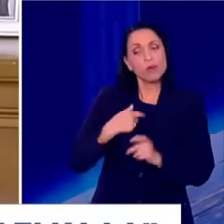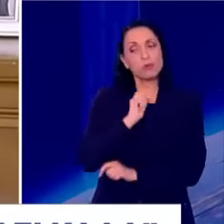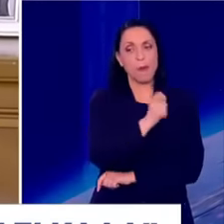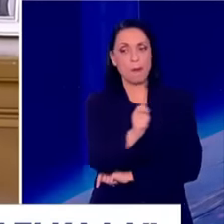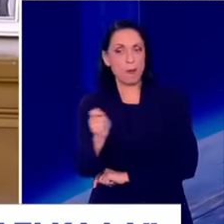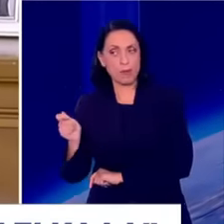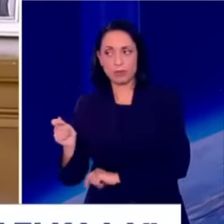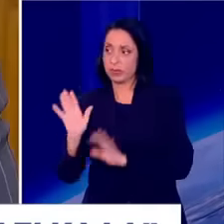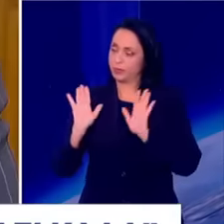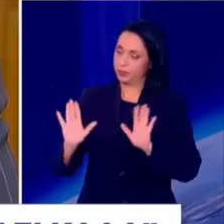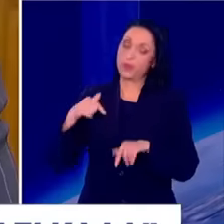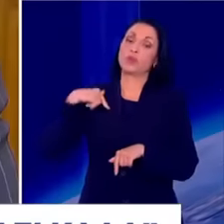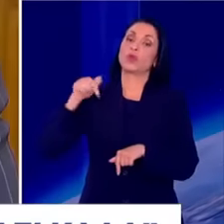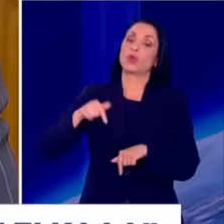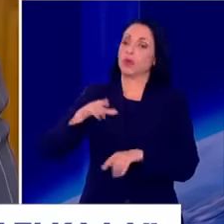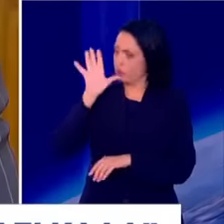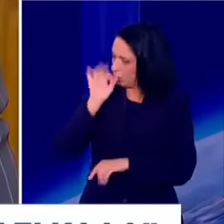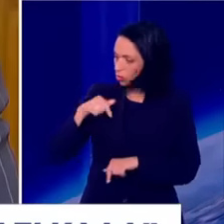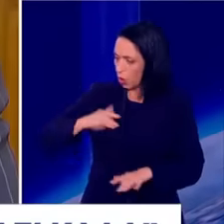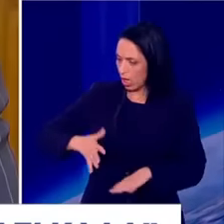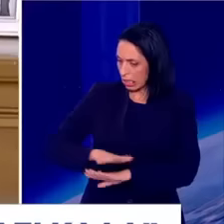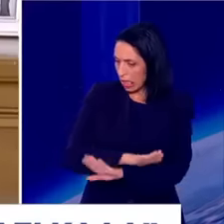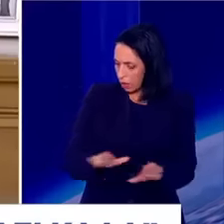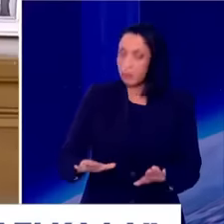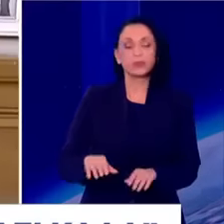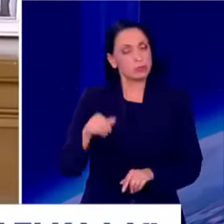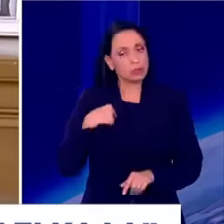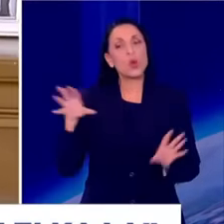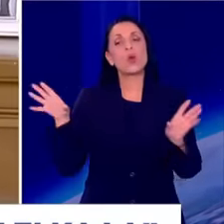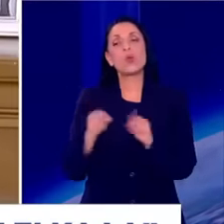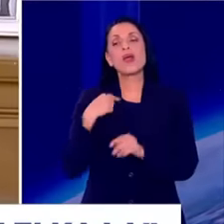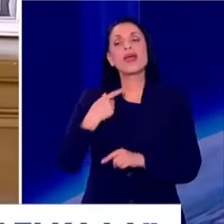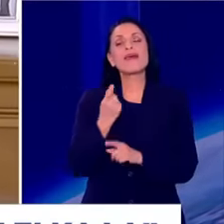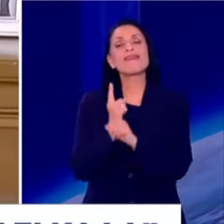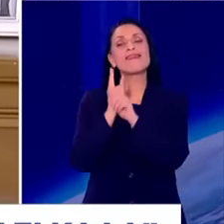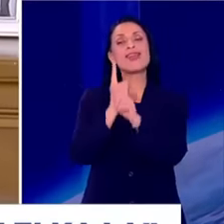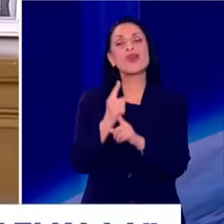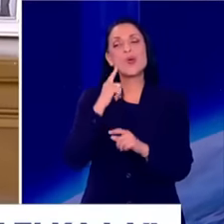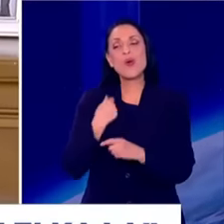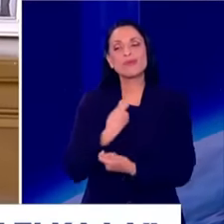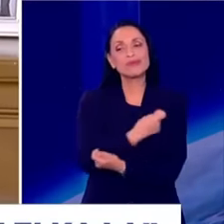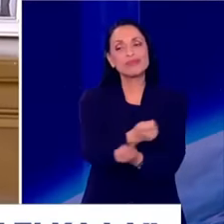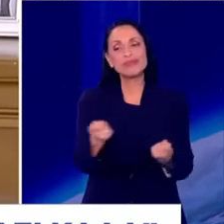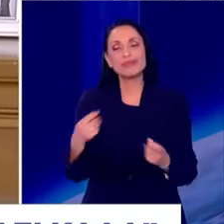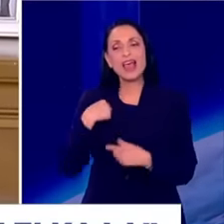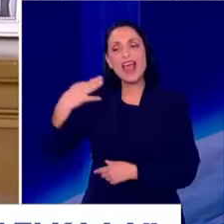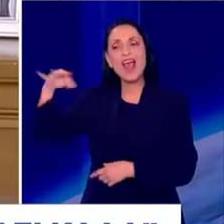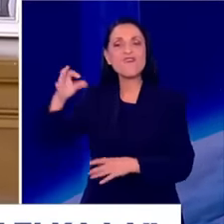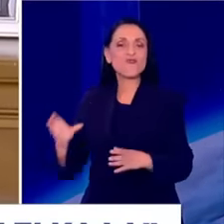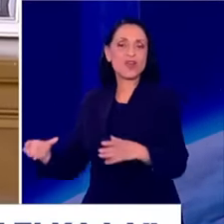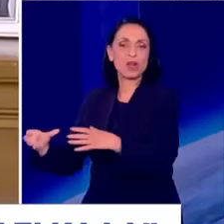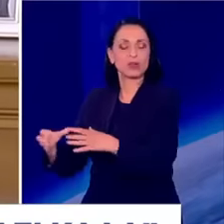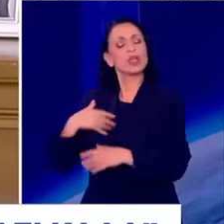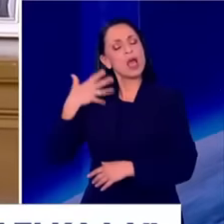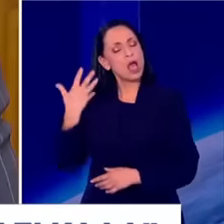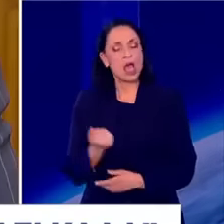έμφαση. Τελειώνουμε όμως τώρα, έτσι δεν είναι? Αλήθεια είναι αυτό, τελειώνουμε. Με έμφαση στους πιο ευάλωτους, γι' αυτό και δίνουμε έμφαση στα δομικά μέτρα. Και υπάρχει μια